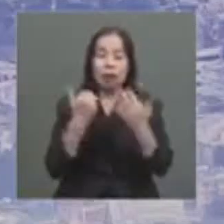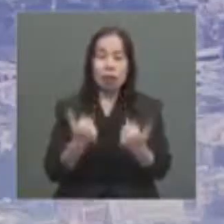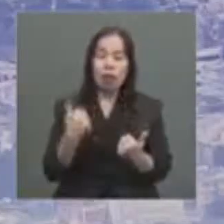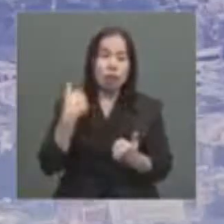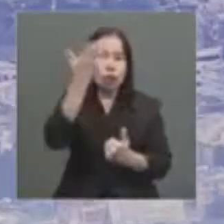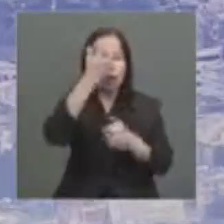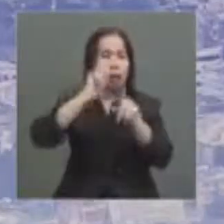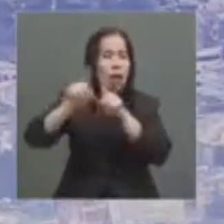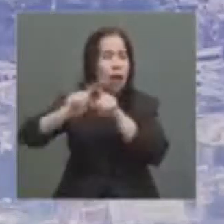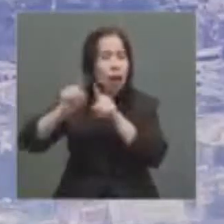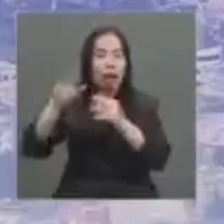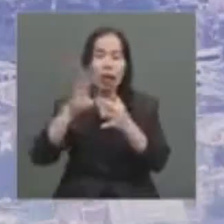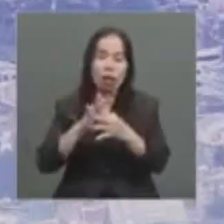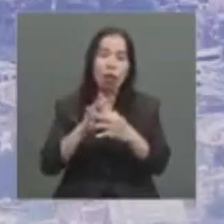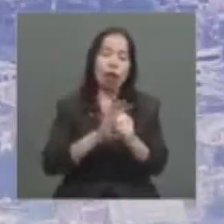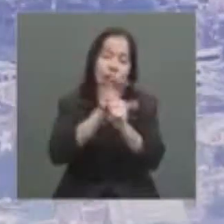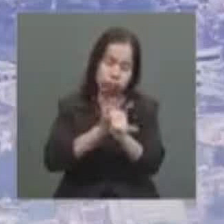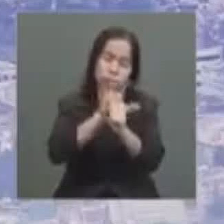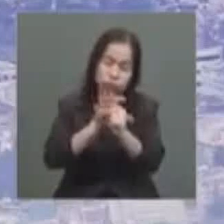รายกระบี่นนทบุรีปทุมธานีบุรีรัมย์สงขลาชลบุรีจังหวัดละ2